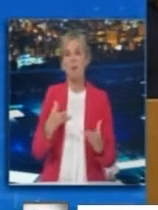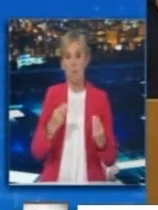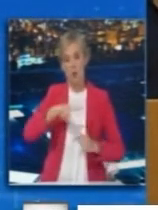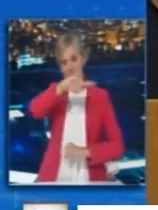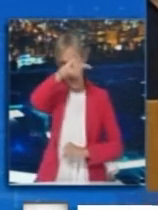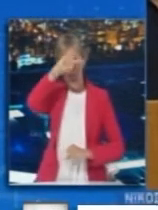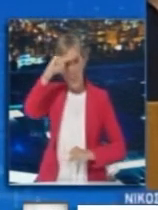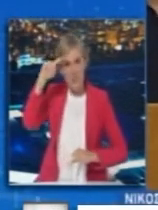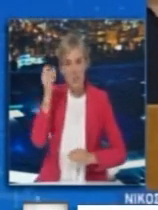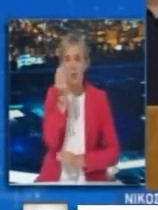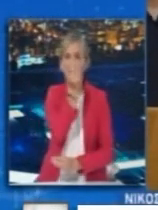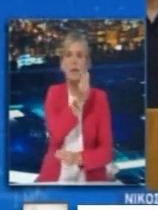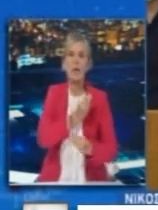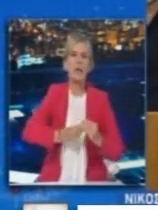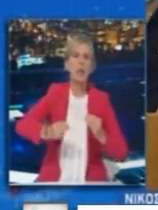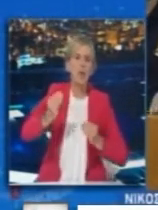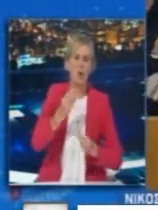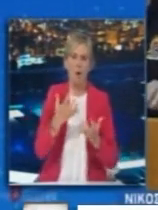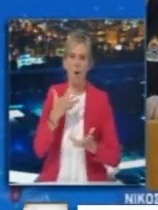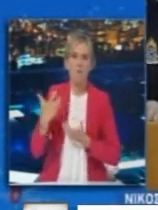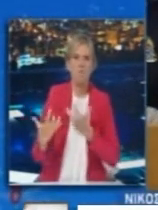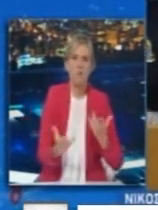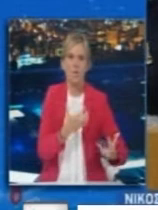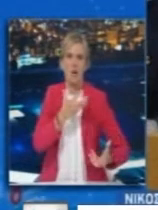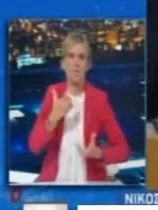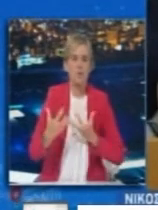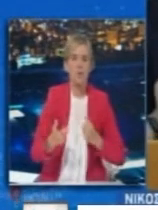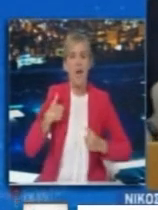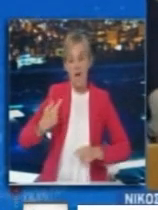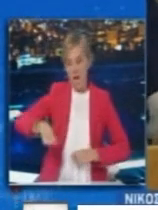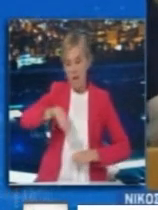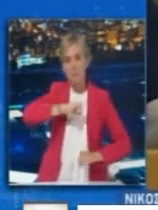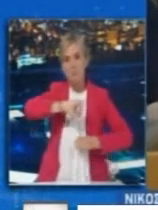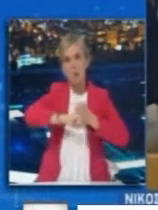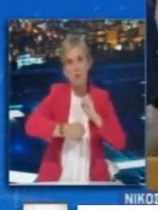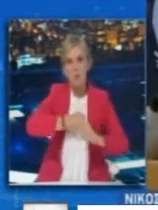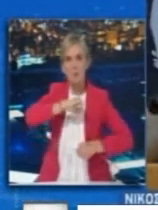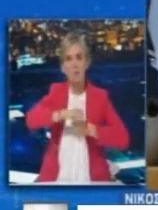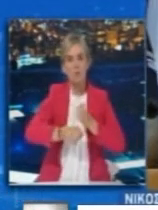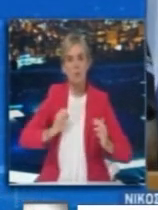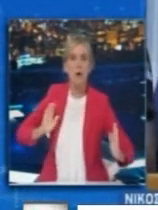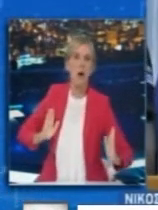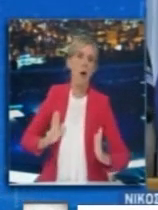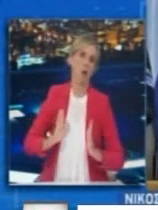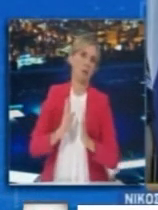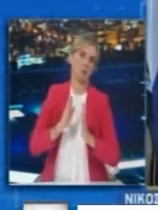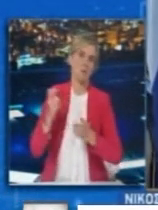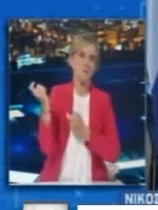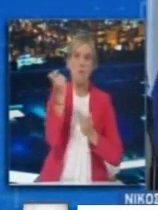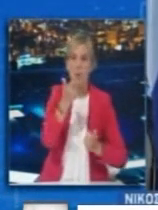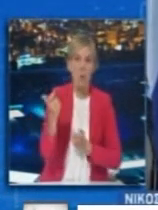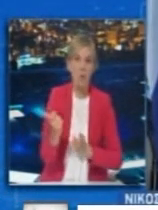πιο επεκτεταμένες πυρκαγιές, τις οποίες προσπαθούμε με όλες μας τις δυνάμεις να αντιμετωπίσουμε. Πιο συγκεκριμένα, μόνο σήμερα